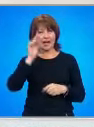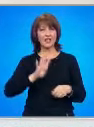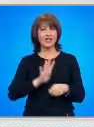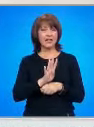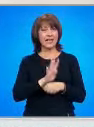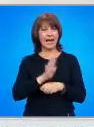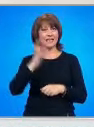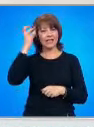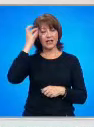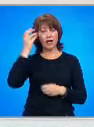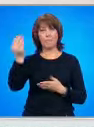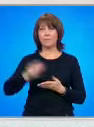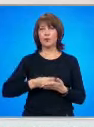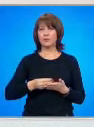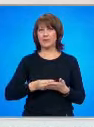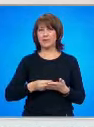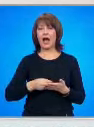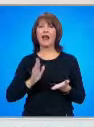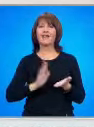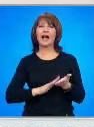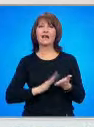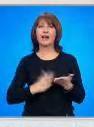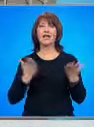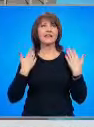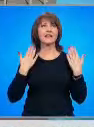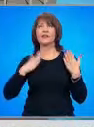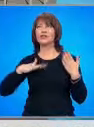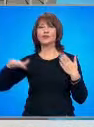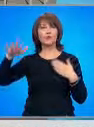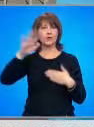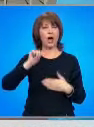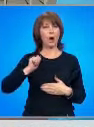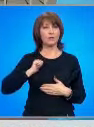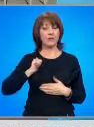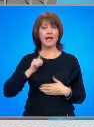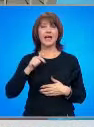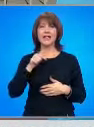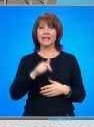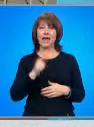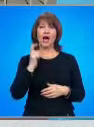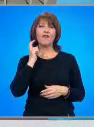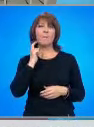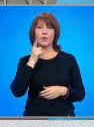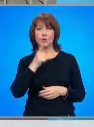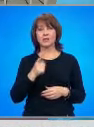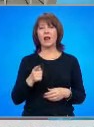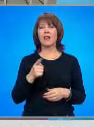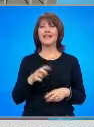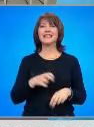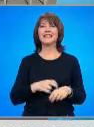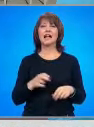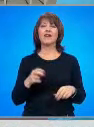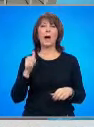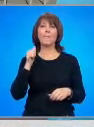подписаха декларация за Европейска инициатива за въздушен щит. Сега от Брюксел включваме кореспондента ни Десислава Апостолова,